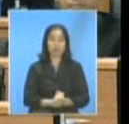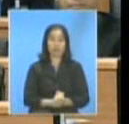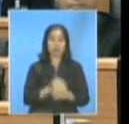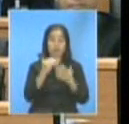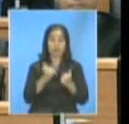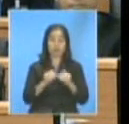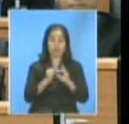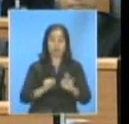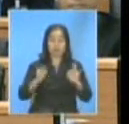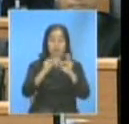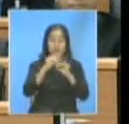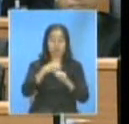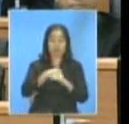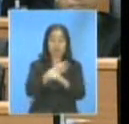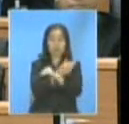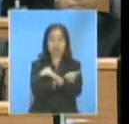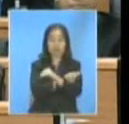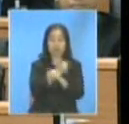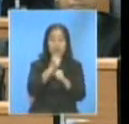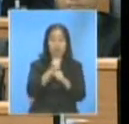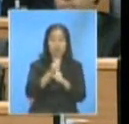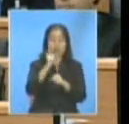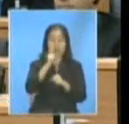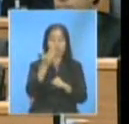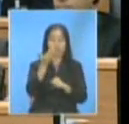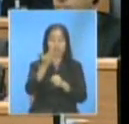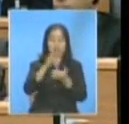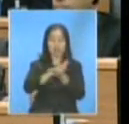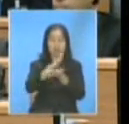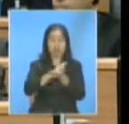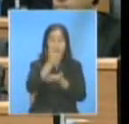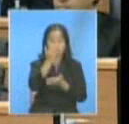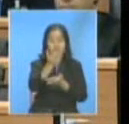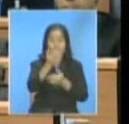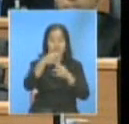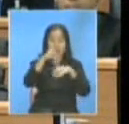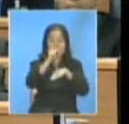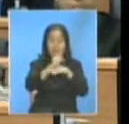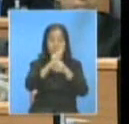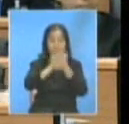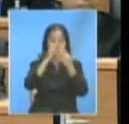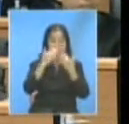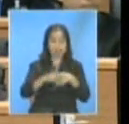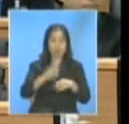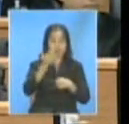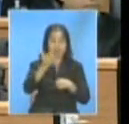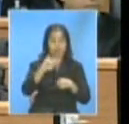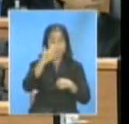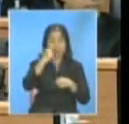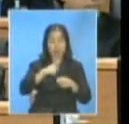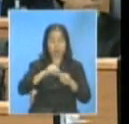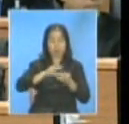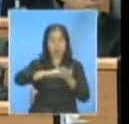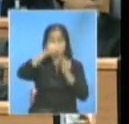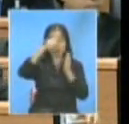สิ่งที่ผมอยากจะให้ท่านประธานผมได้ขอเอกสารผมขออนุญาตท่านประธานขอเอกสารที่ผมได้ขอเอกสารเพื่